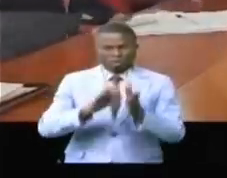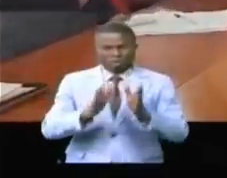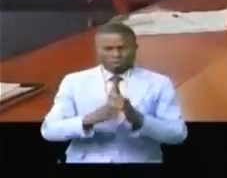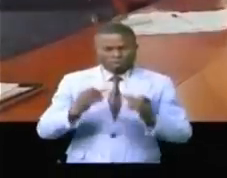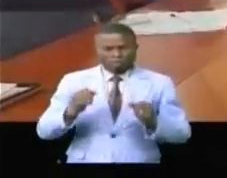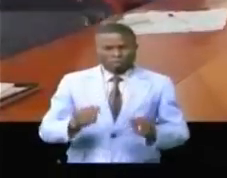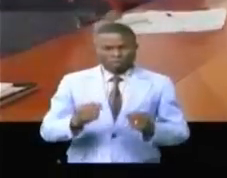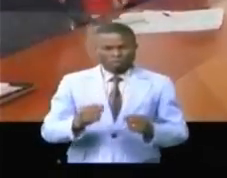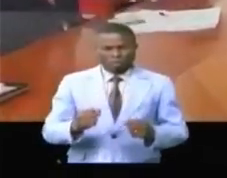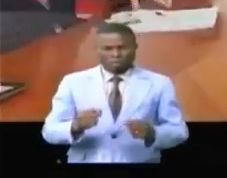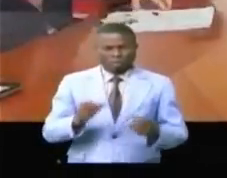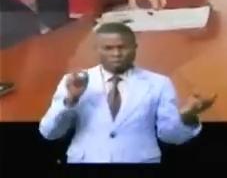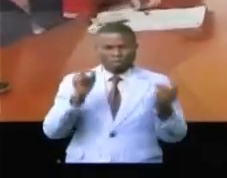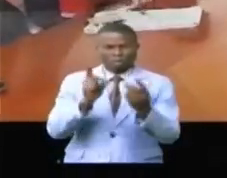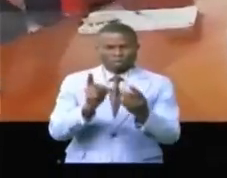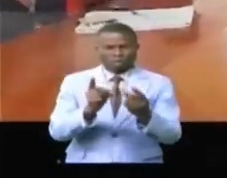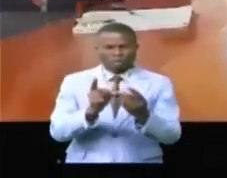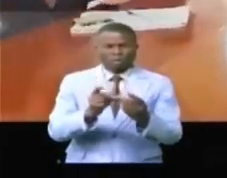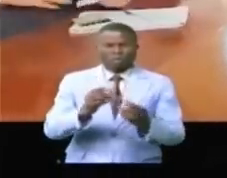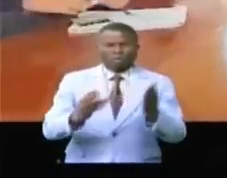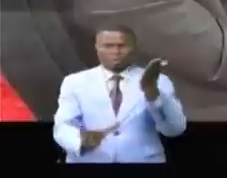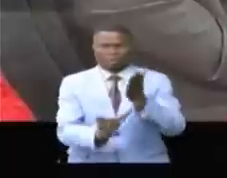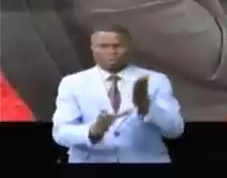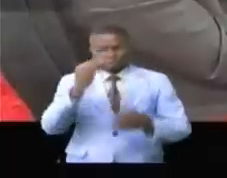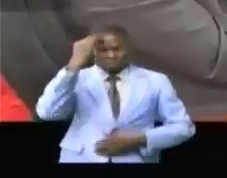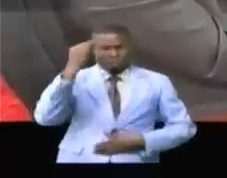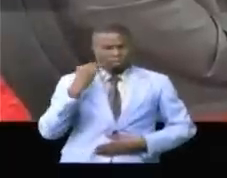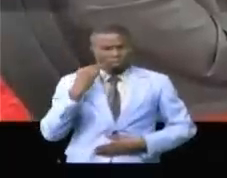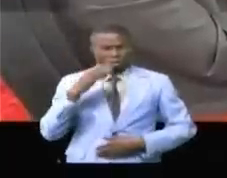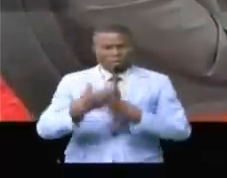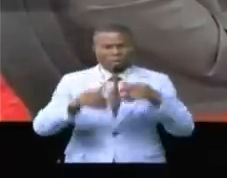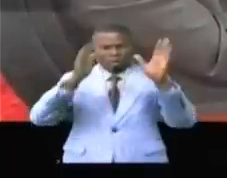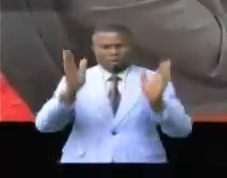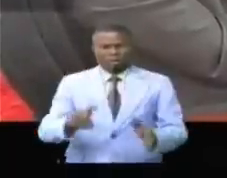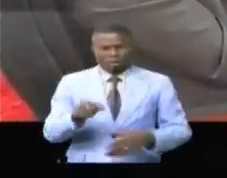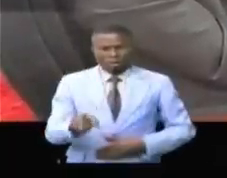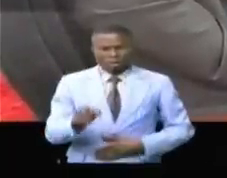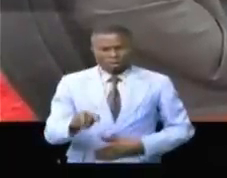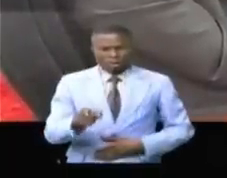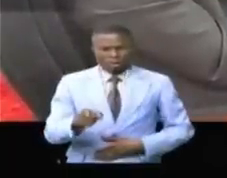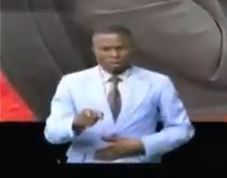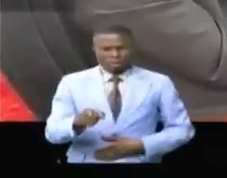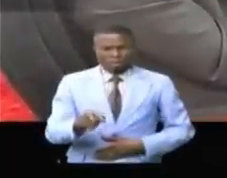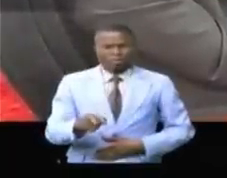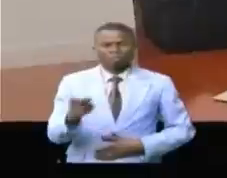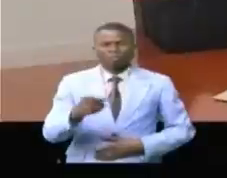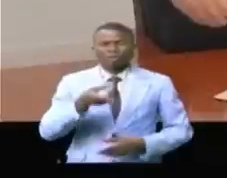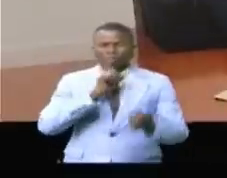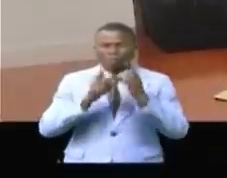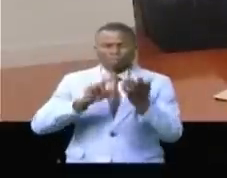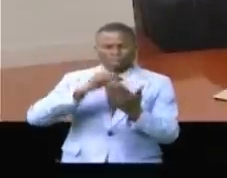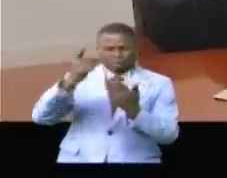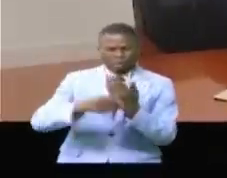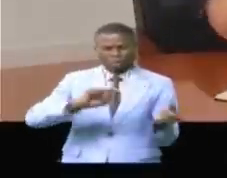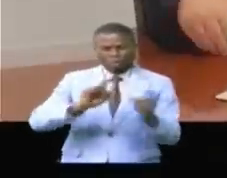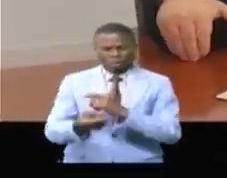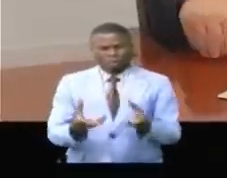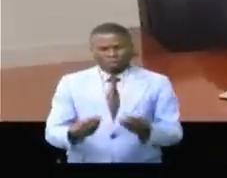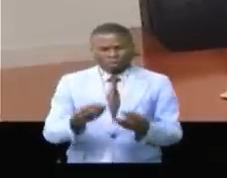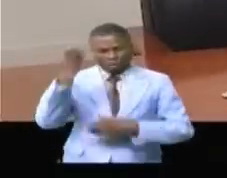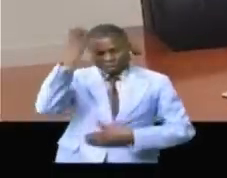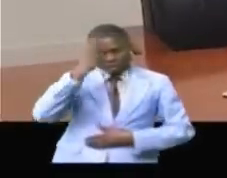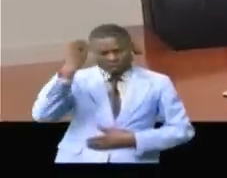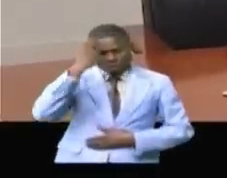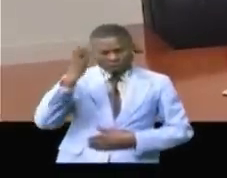efficace. En face du vice-ministre des Affaires étrangères, Crispin Badou, Vincent Laporte, chargé de programme Facilité européenne